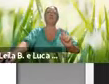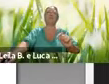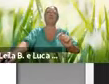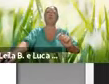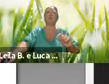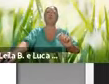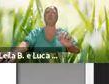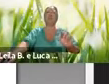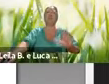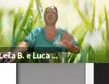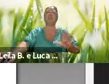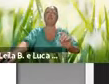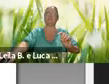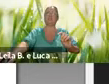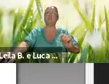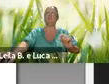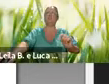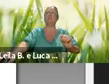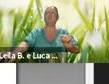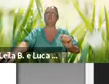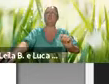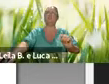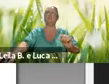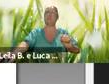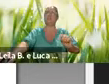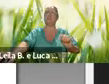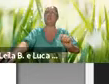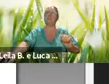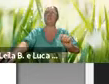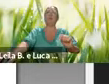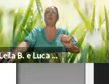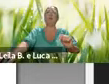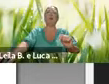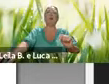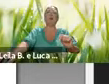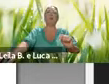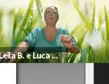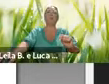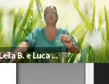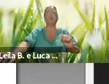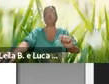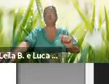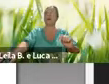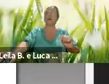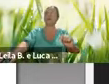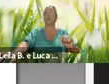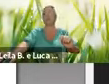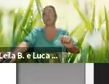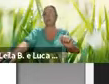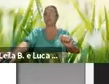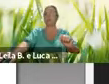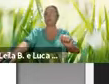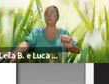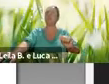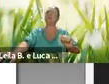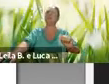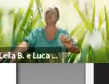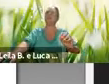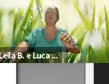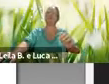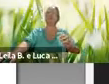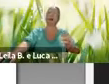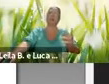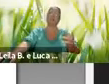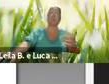Considerandosi il cervello come una potente stazione emittente e ricevente, e la bocca un prezioso altoparlante. Vuol